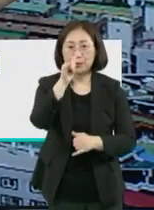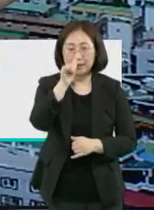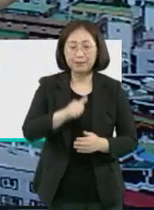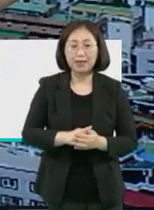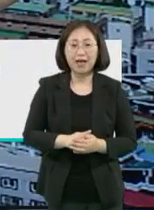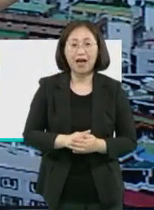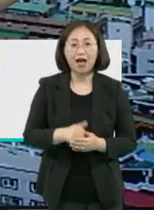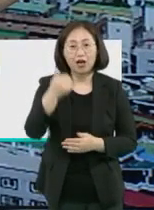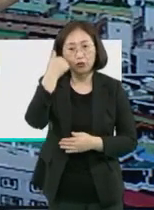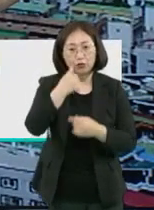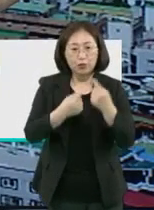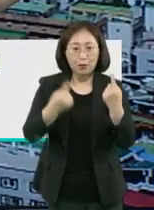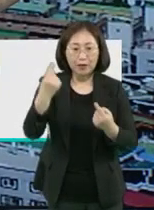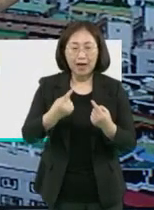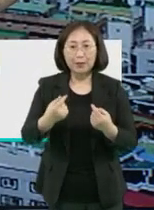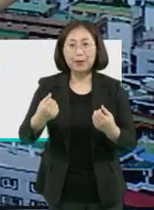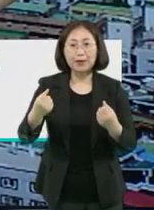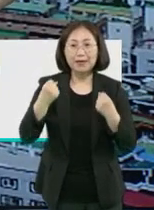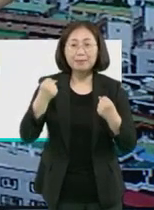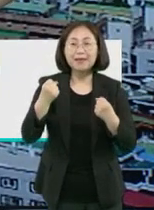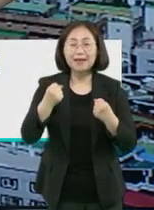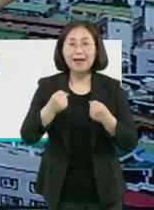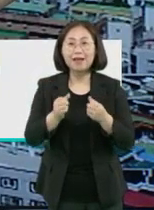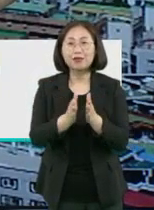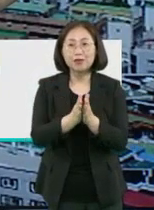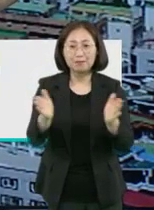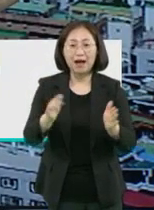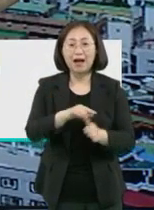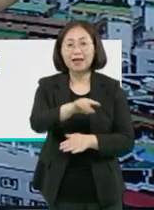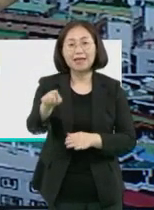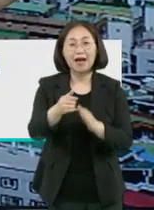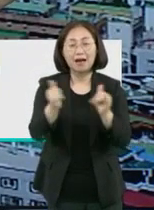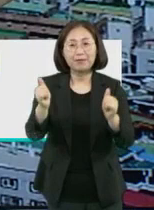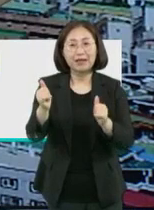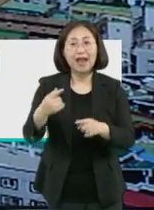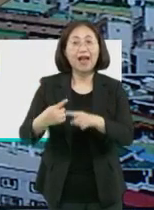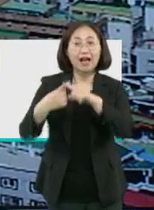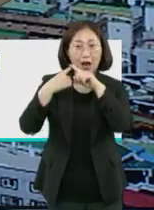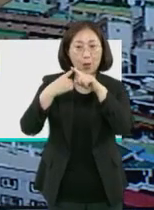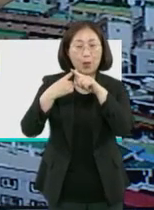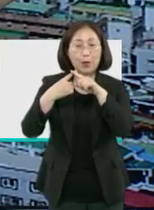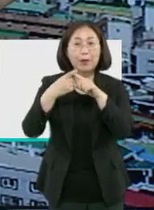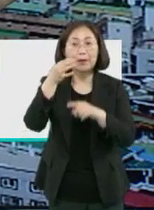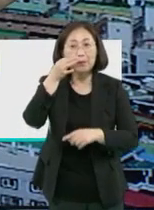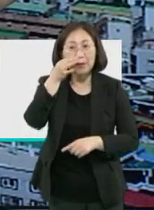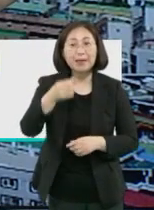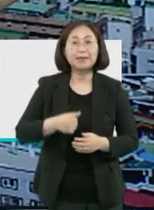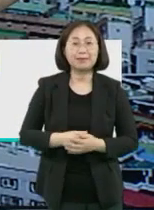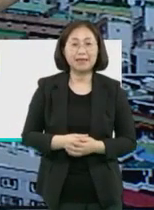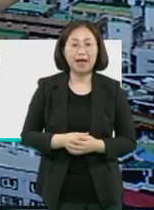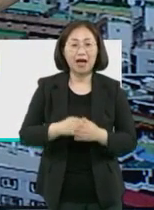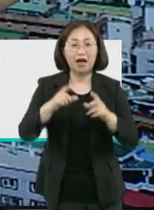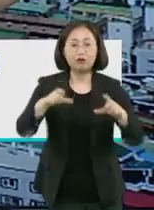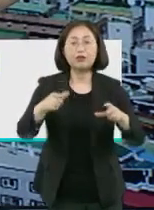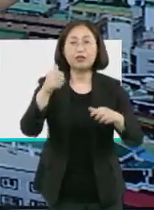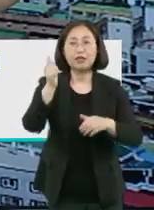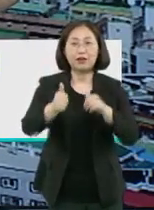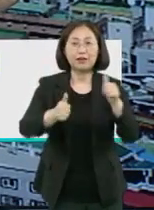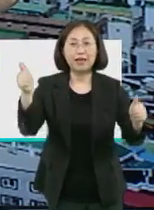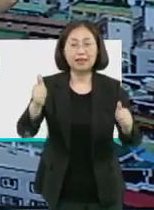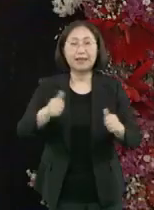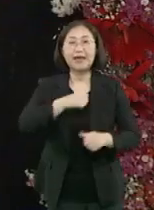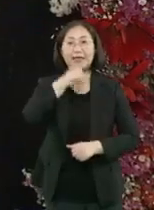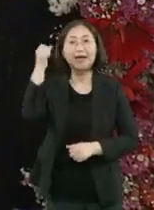힘차게 새로운 개혁 의지를 밝히고 있는데요. 이들의 각오도 들어봐야겠죠. 먼저 대전 구청장들의 당선 소감입니다.